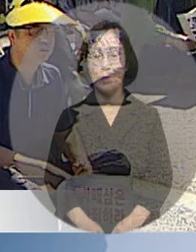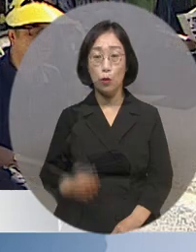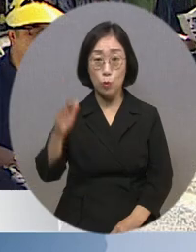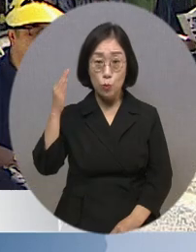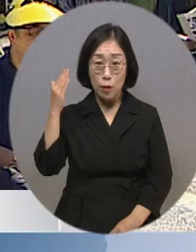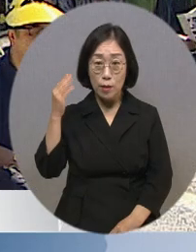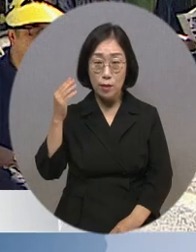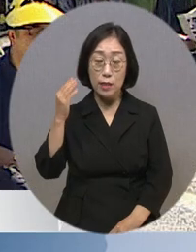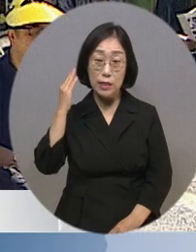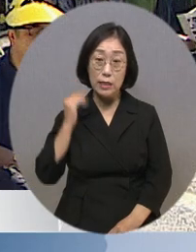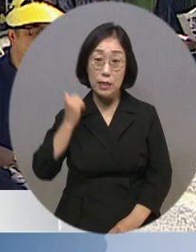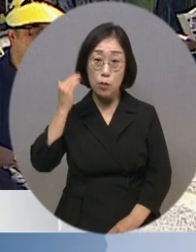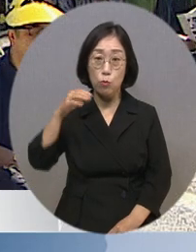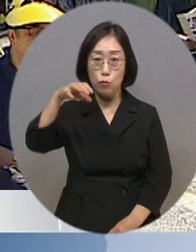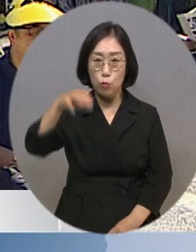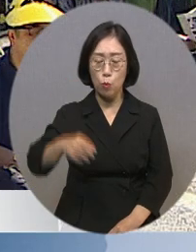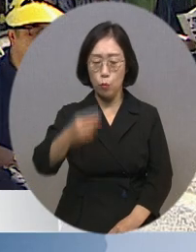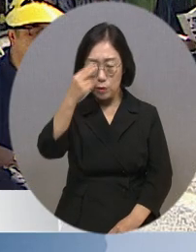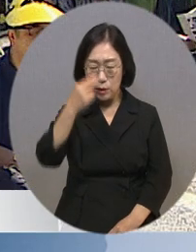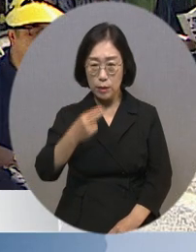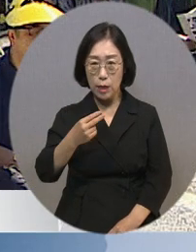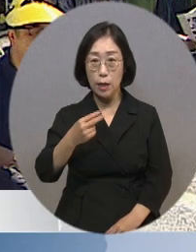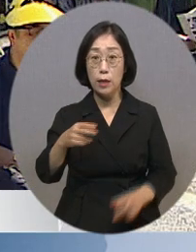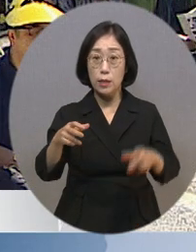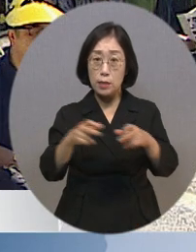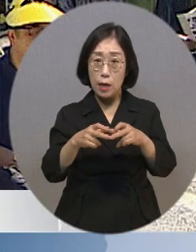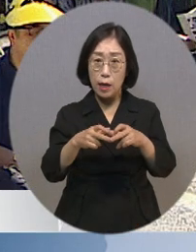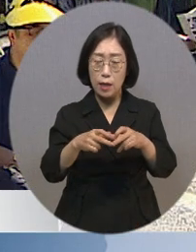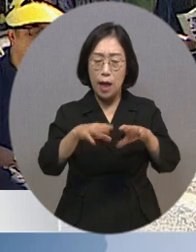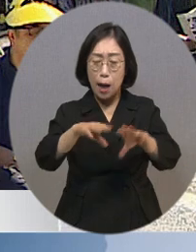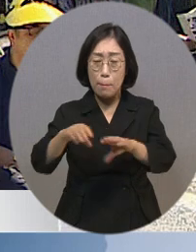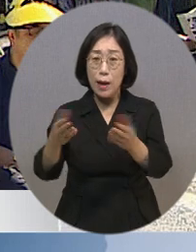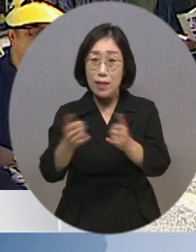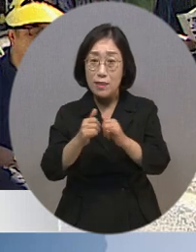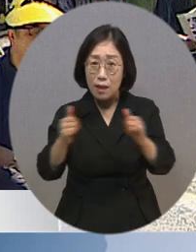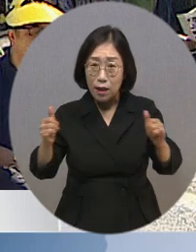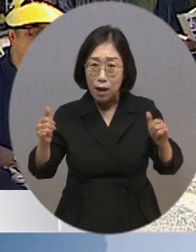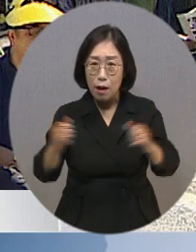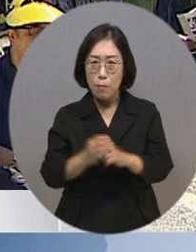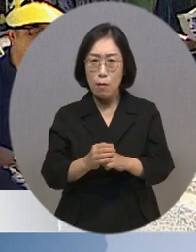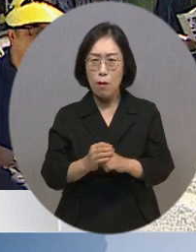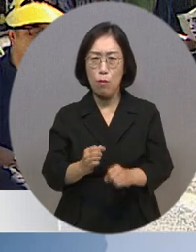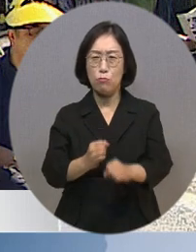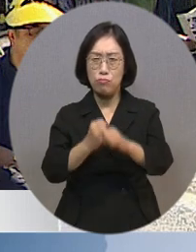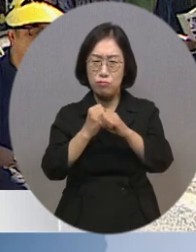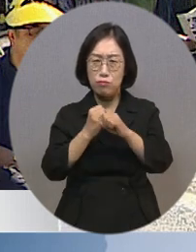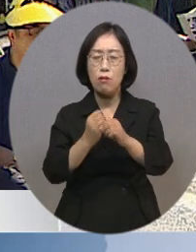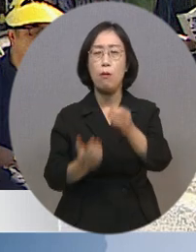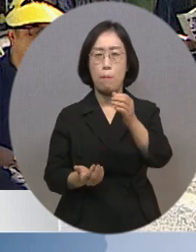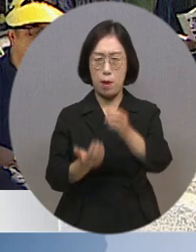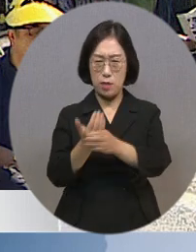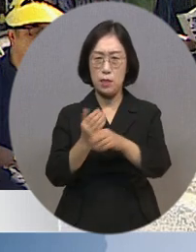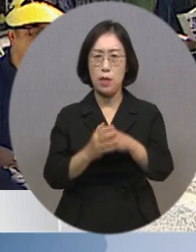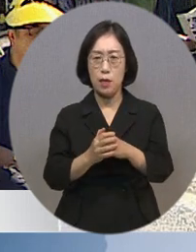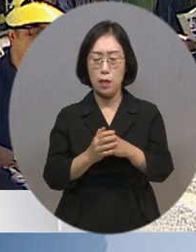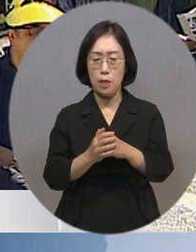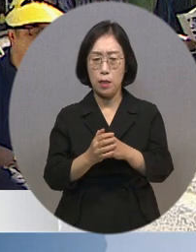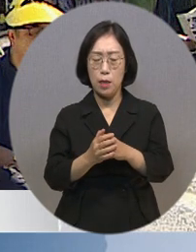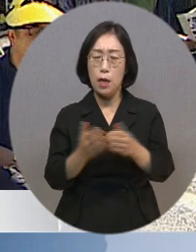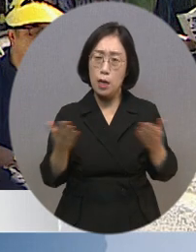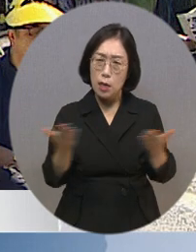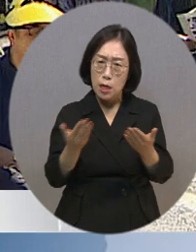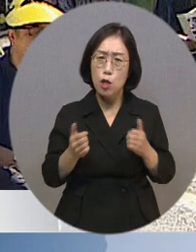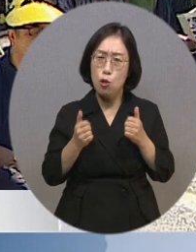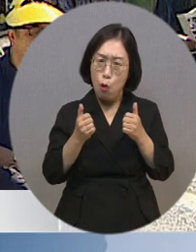최근 의정부에서 시각장애인 안마사의 비극적인 죽음이 사회적 충격을 주고 있습니다. 안마원을 운영하며